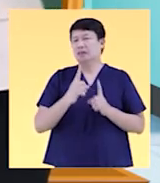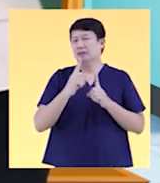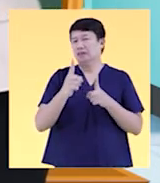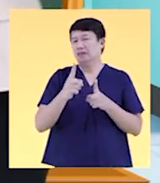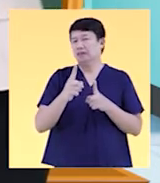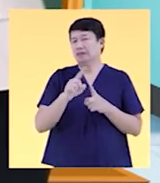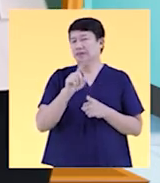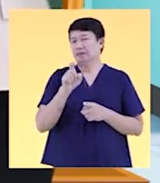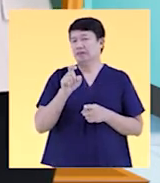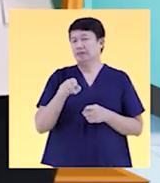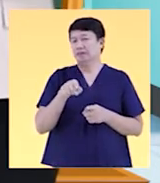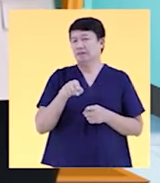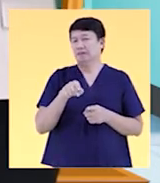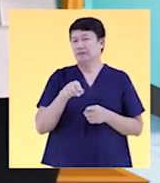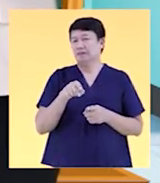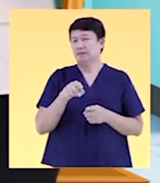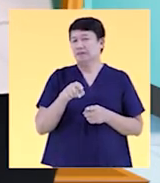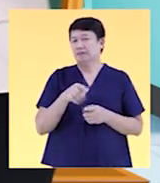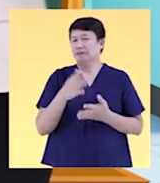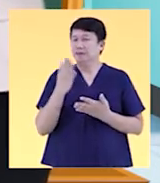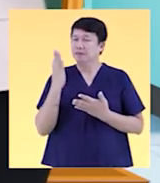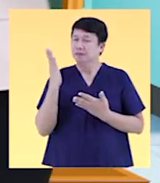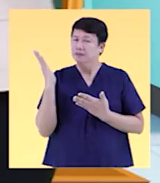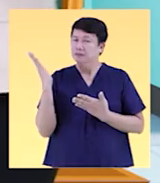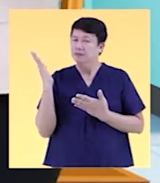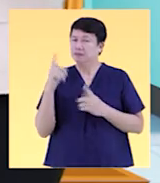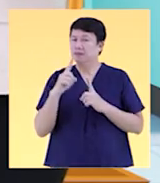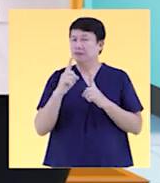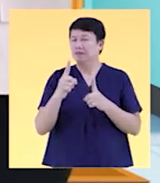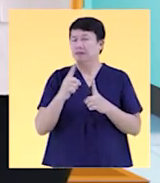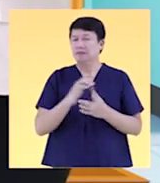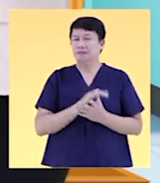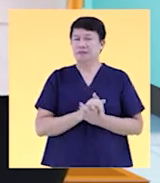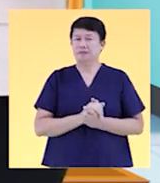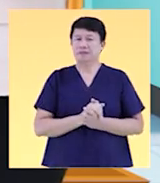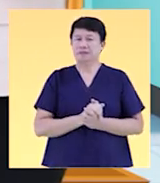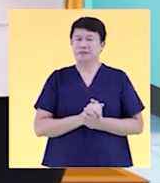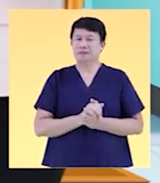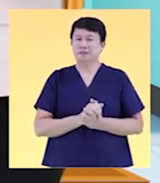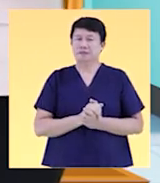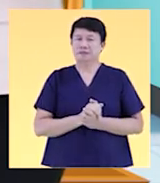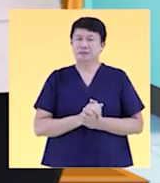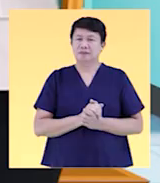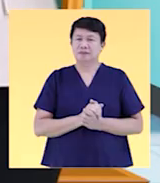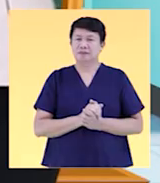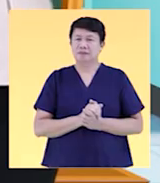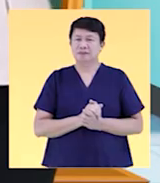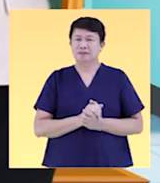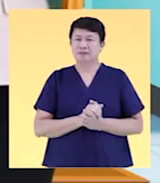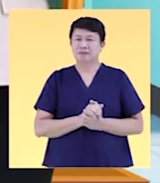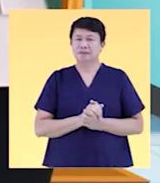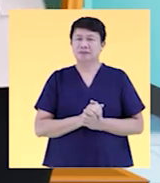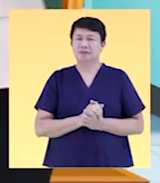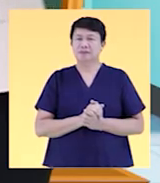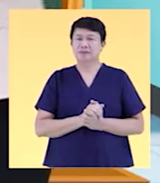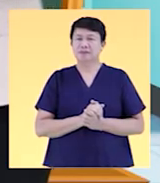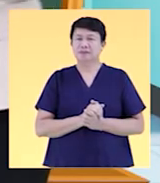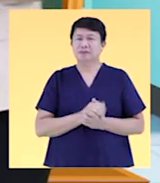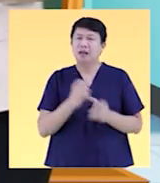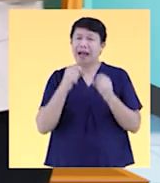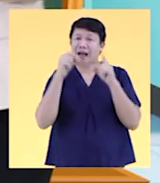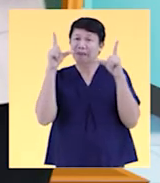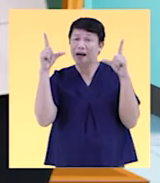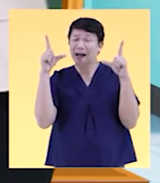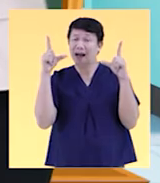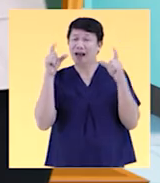Nasagot nyo na ba? Ito ba ang inyong sagot?